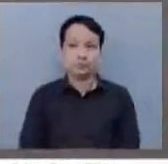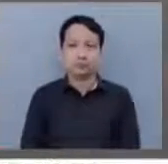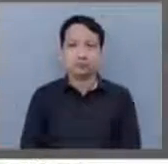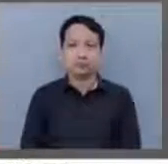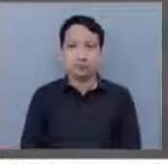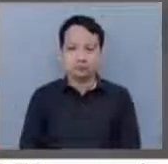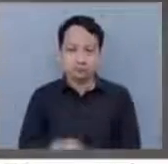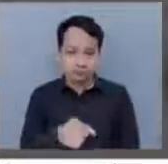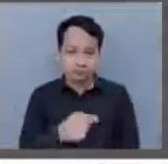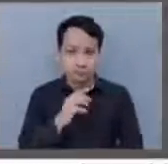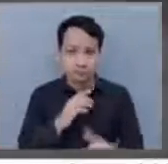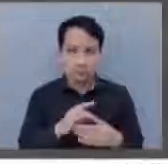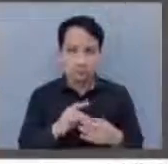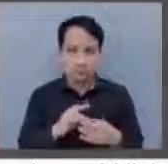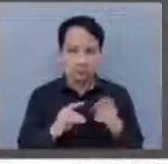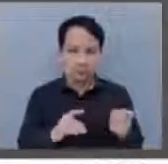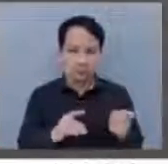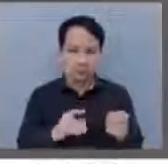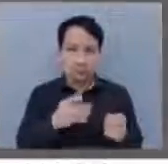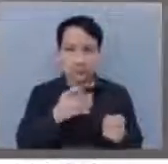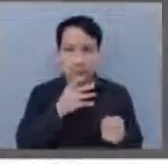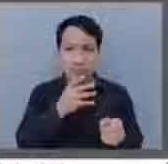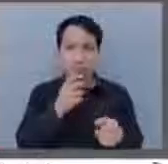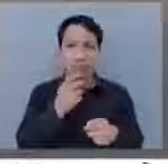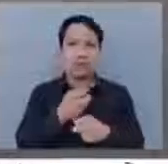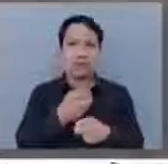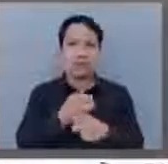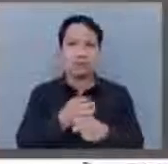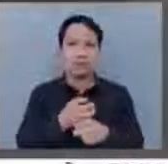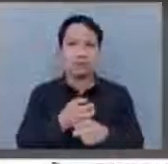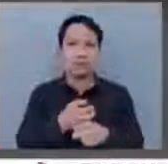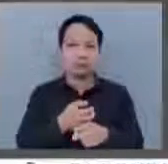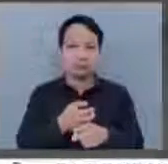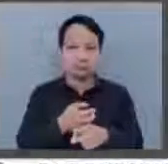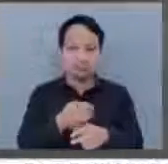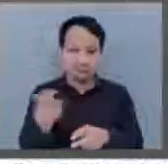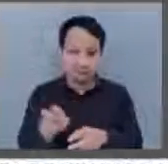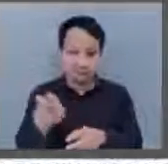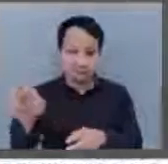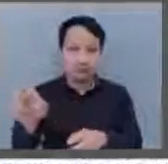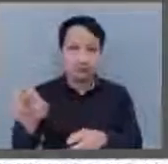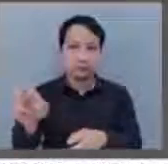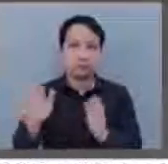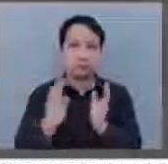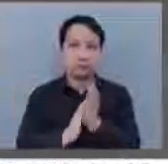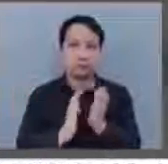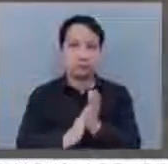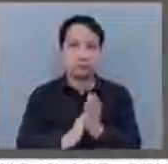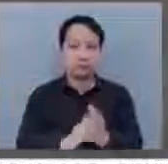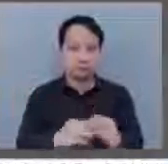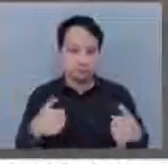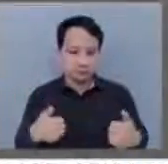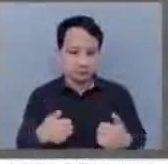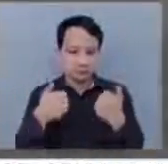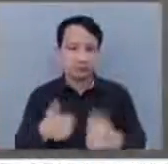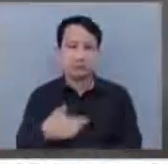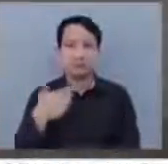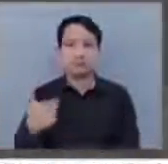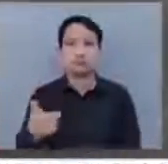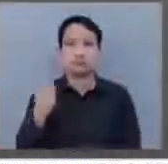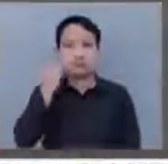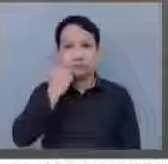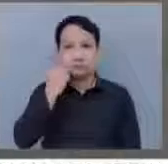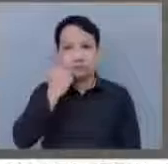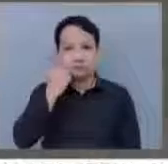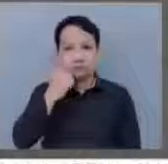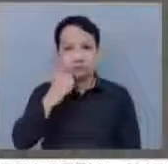Jesseline Garcia, pahirapan ang kanilang pagbiyahe patungong eskwelahan. Kaya naman hamon para sa kanila, ang araw-araw na pagpasok ng